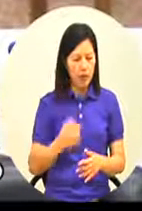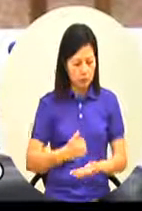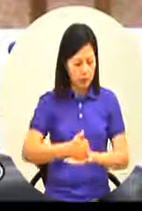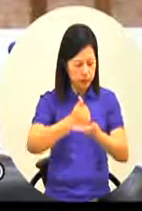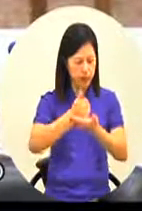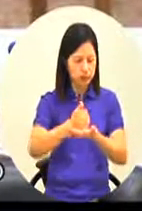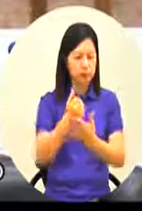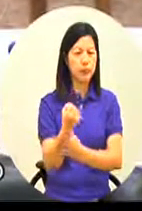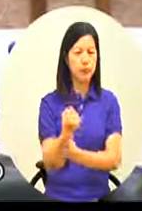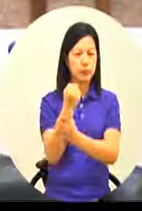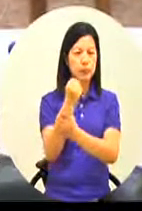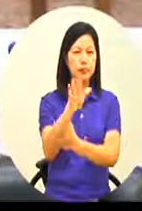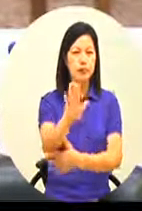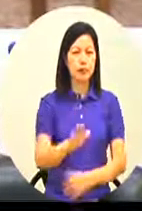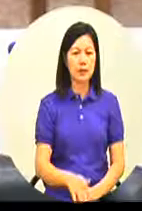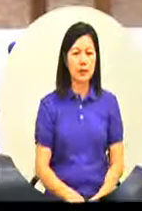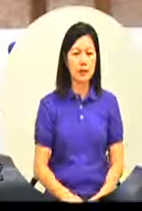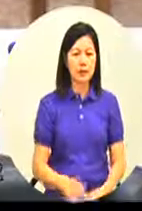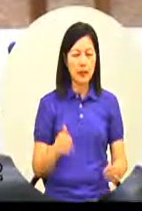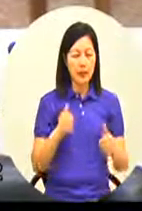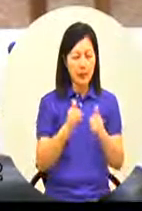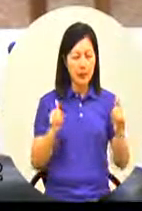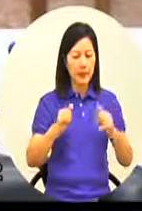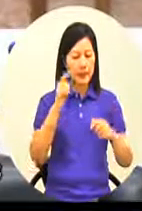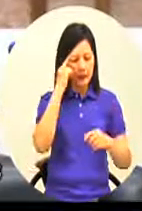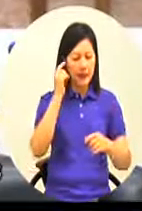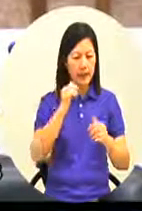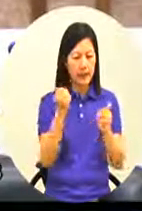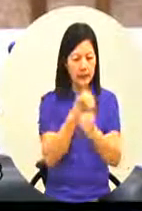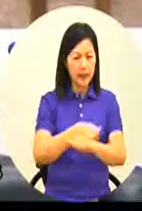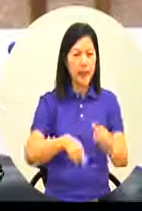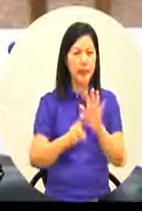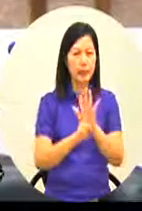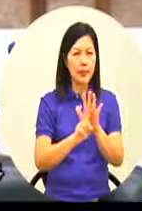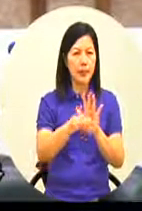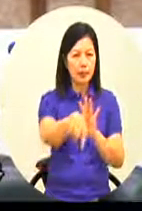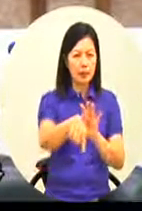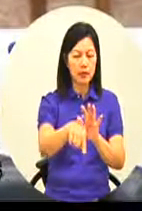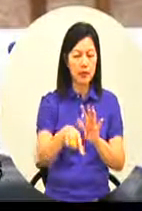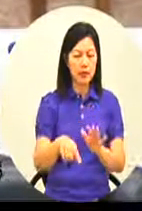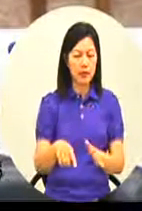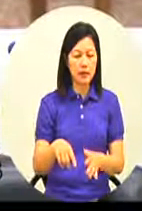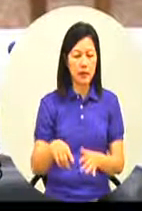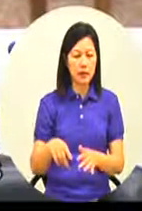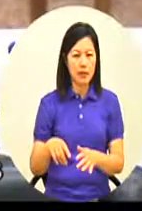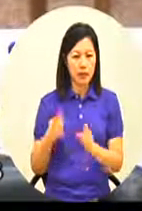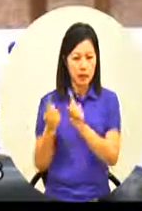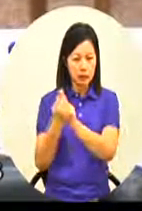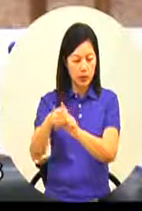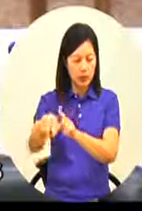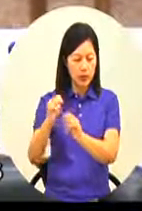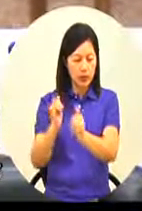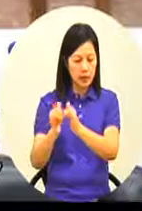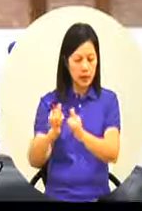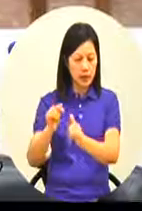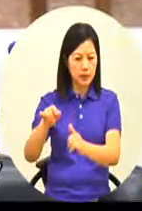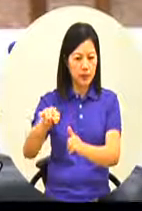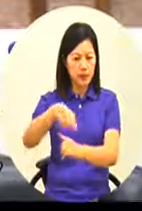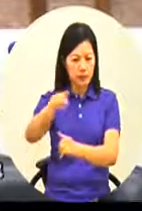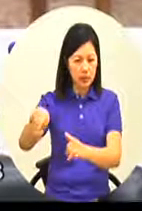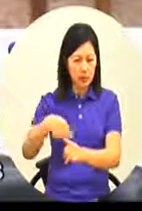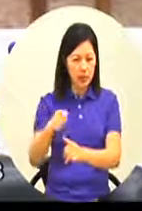都支持。那民意代表呢，站在人民的权益的平衡点，我们是跟你们行政业务的